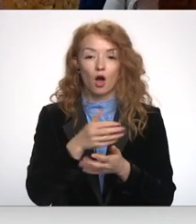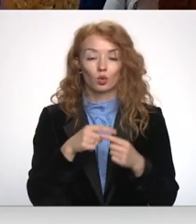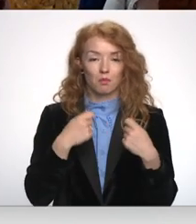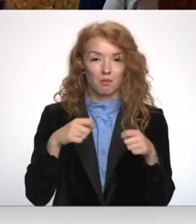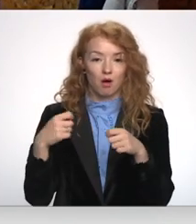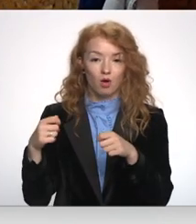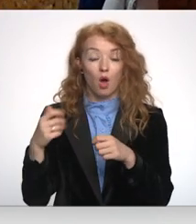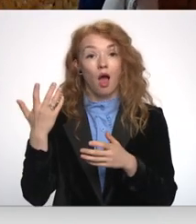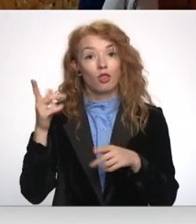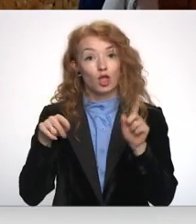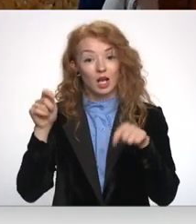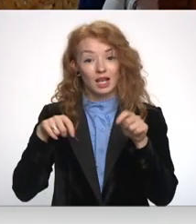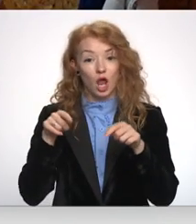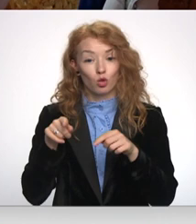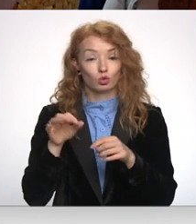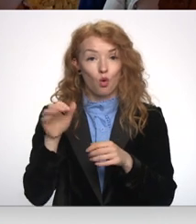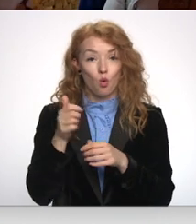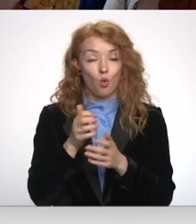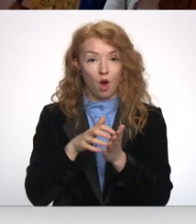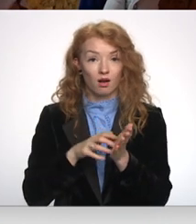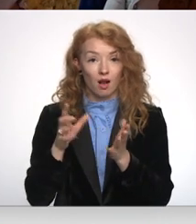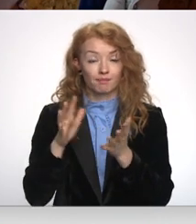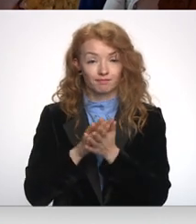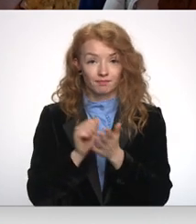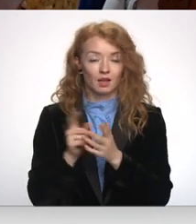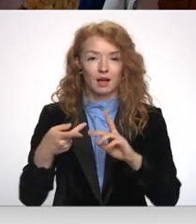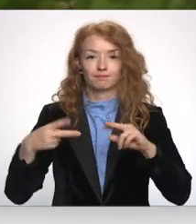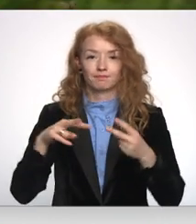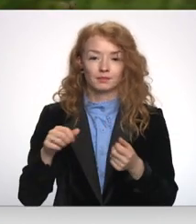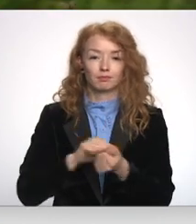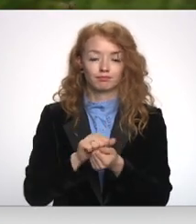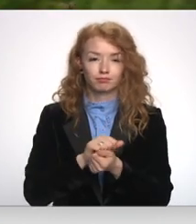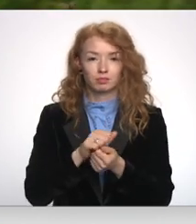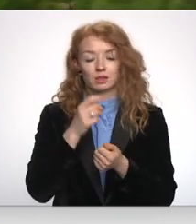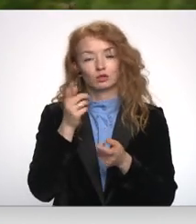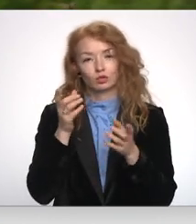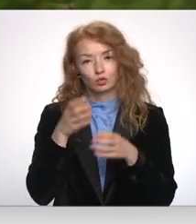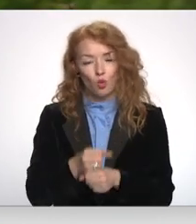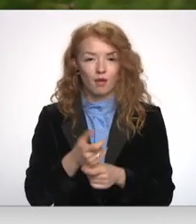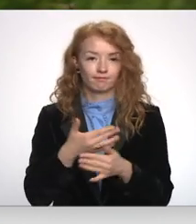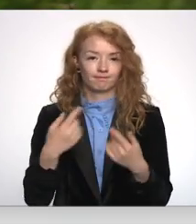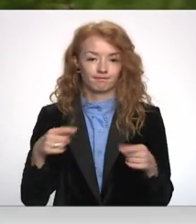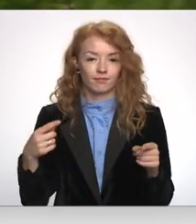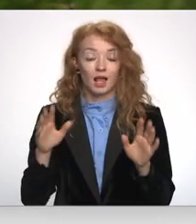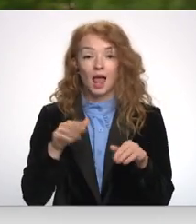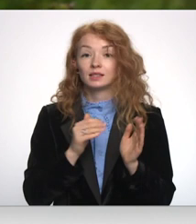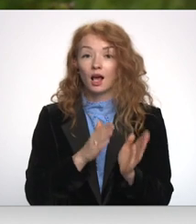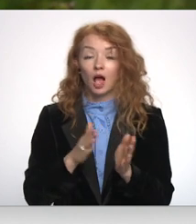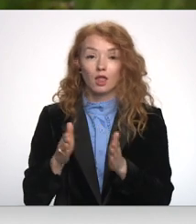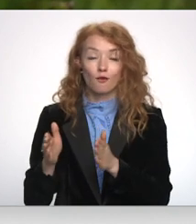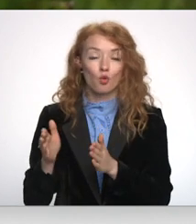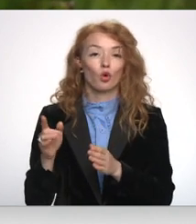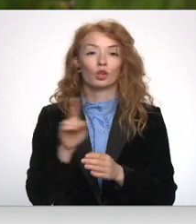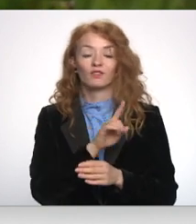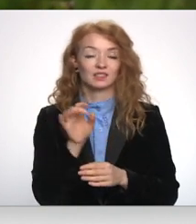ko pabojā lietus, ģimene pārstrādā sulās, bieziņos un saldumos. Protams, lai sagatavot, tas ir atkal darbs. Visizdevīgāk, protams,